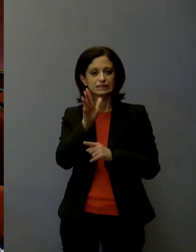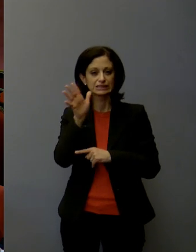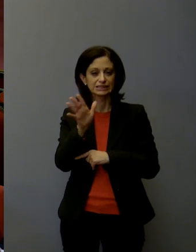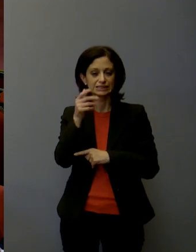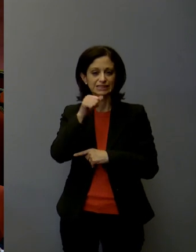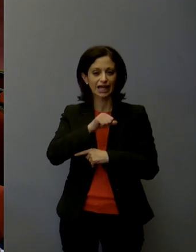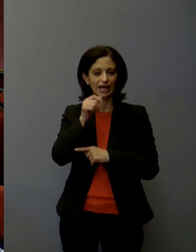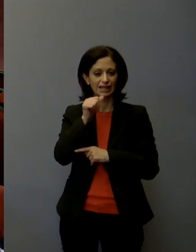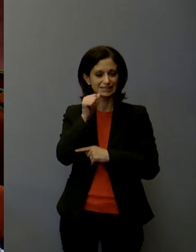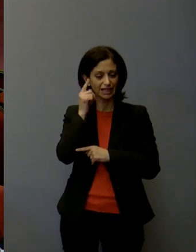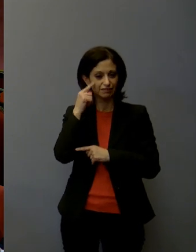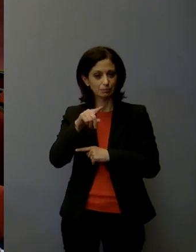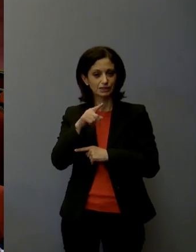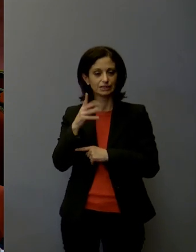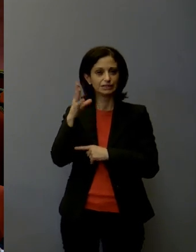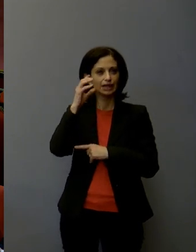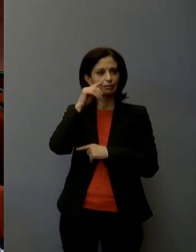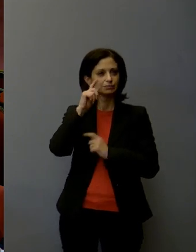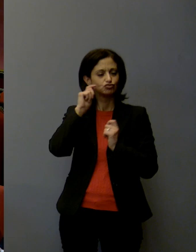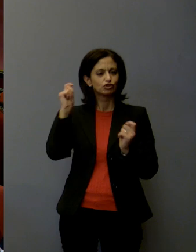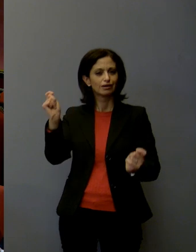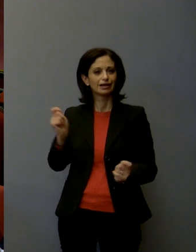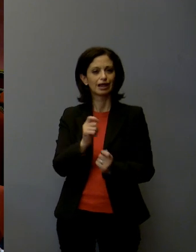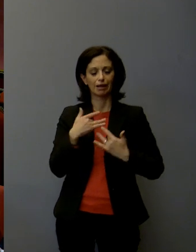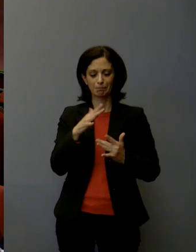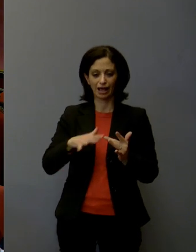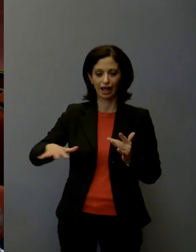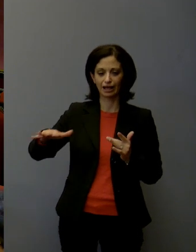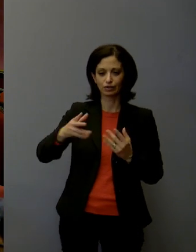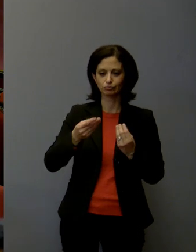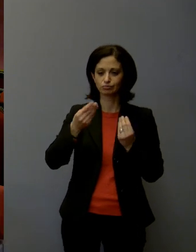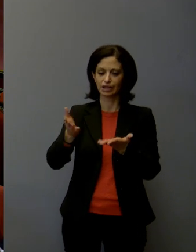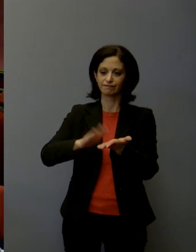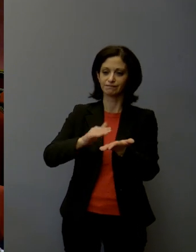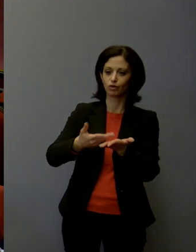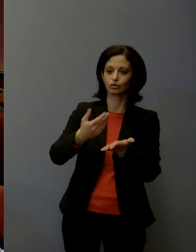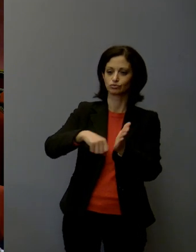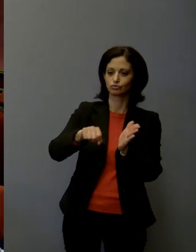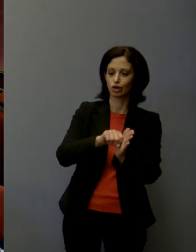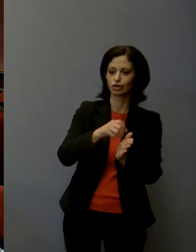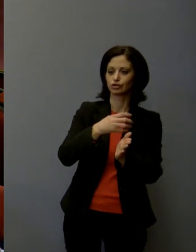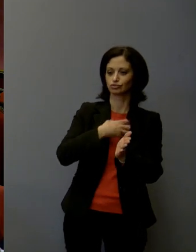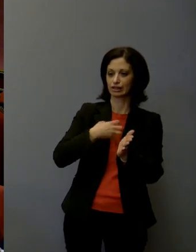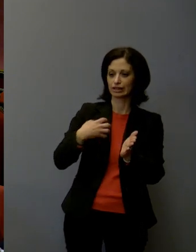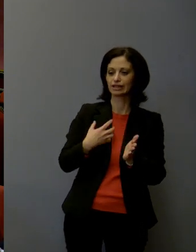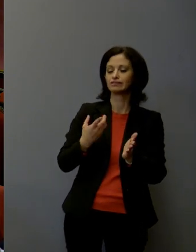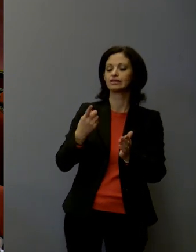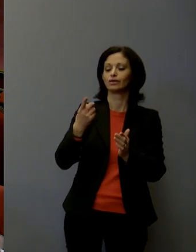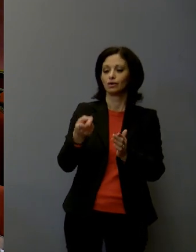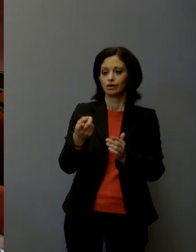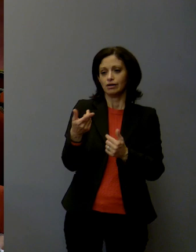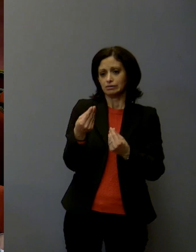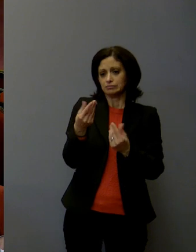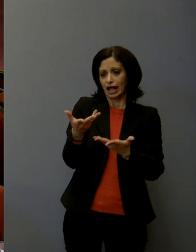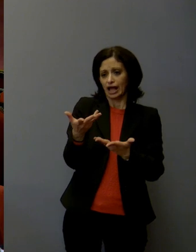storica del parco e ridare al parco questa dimensione che è molto diverso per esempio da Villa Pallavicino della chiesa di Galliera ma ha